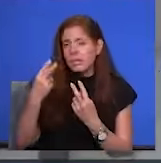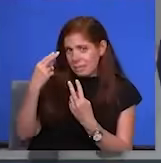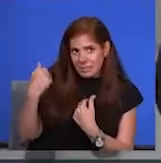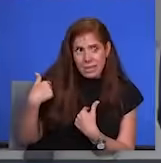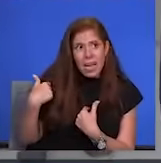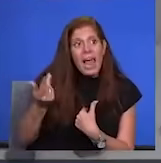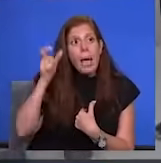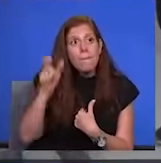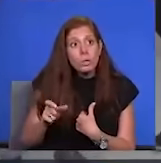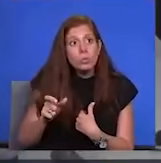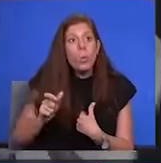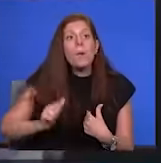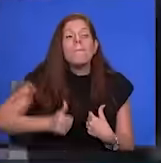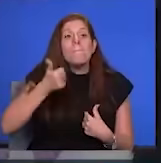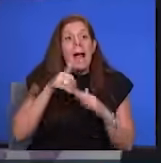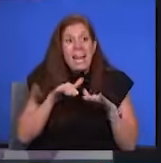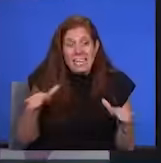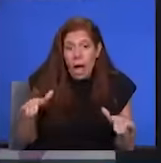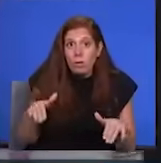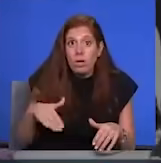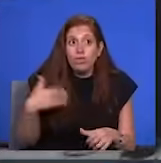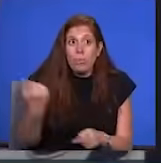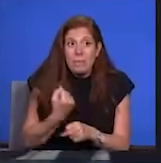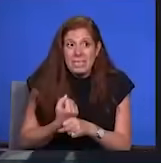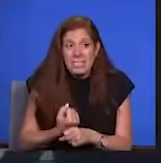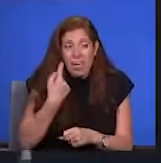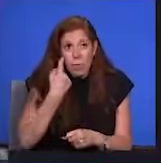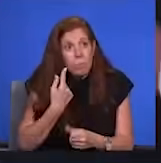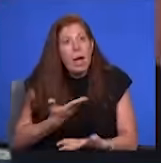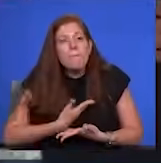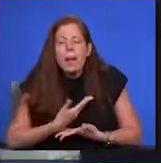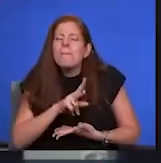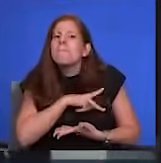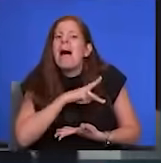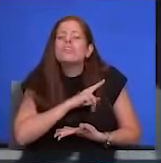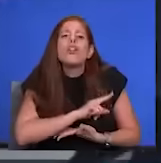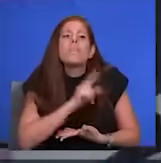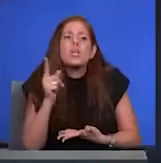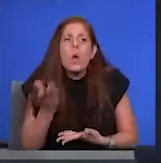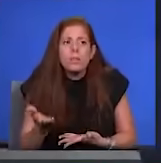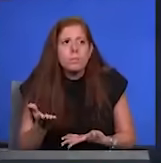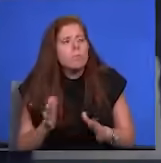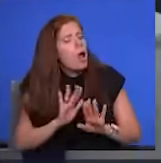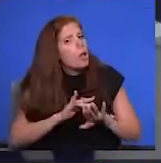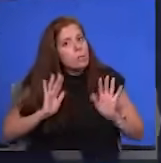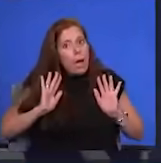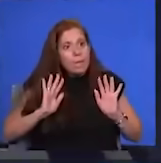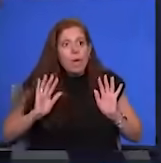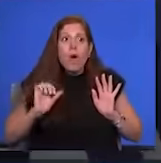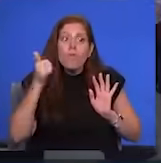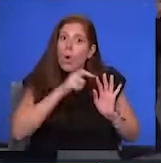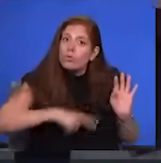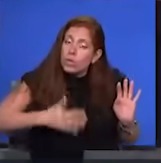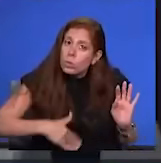מישהו בעל קרקע שלכאורה ביצע עבירות מקבל פרס מכם של מיליונים? גבר, תקשיב. אל תיגע בי, עכשיו ראש העיר פה ואני רוצה לקבל